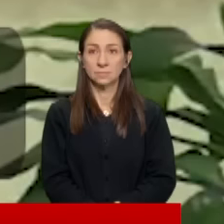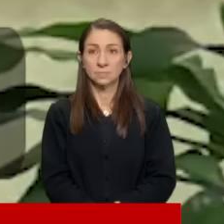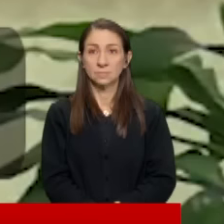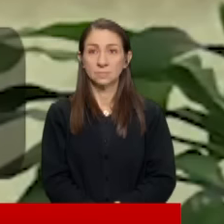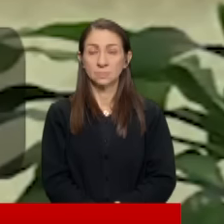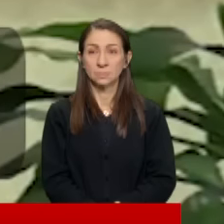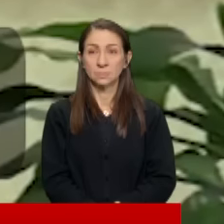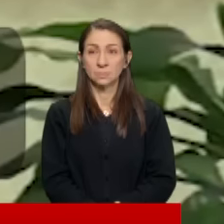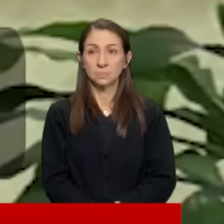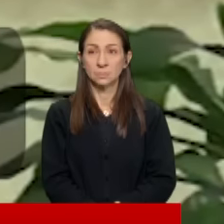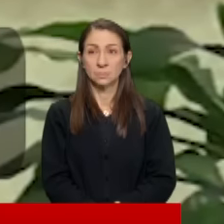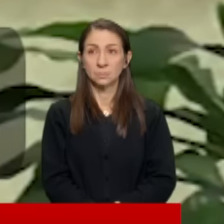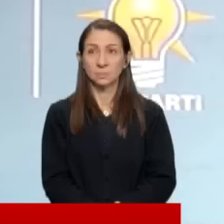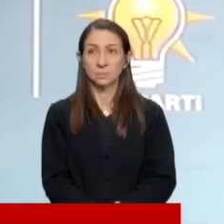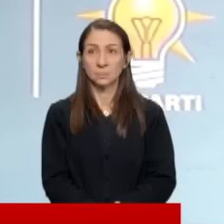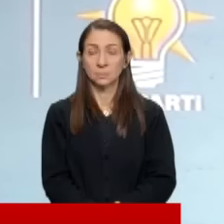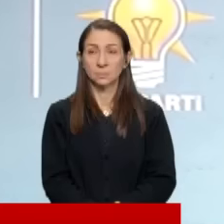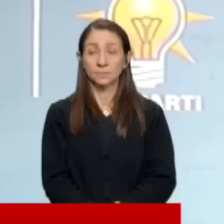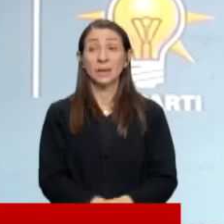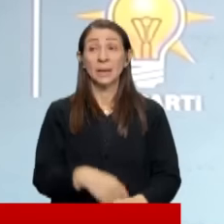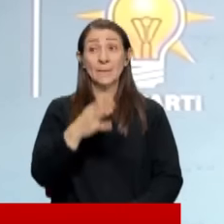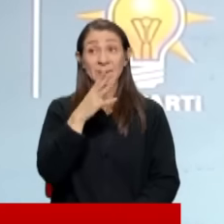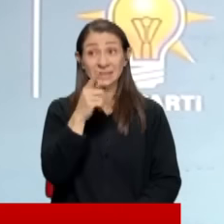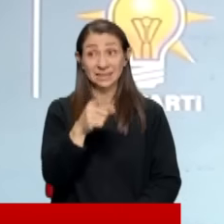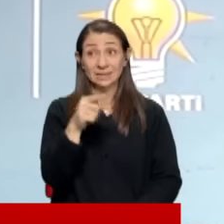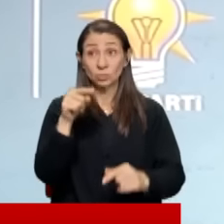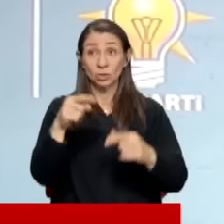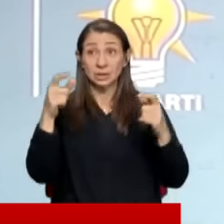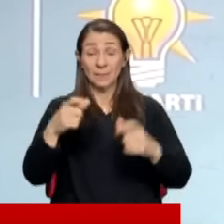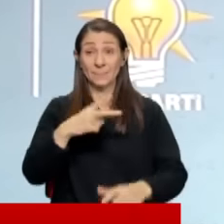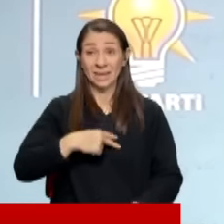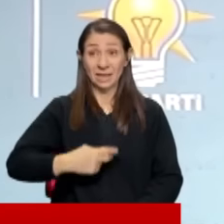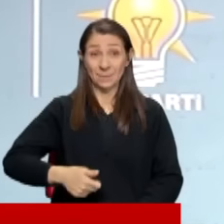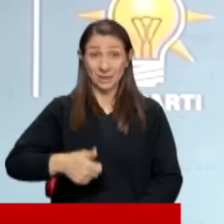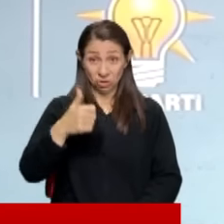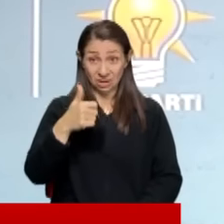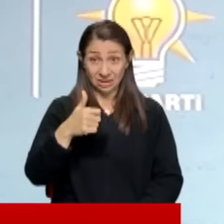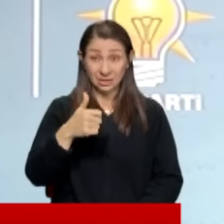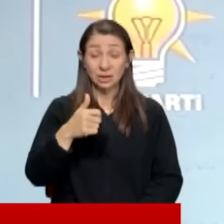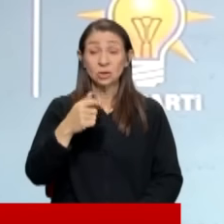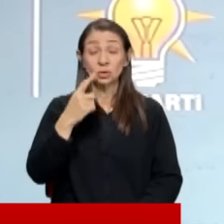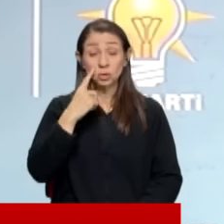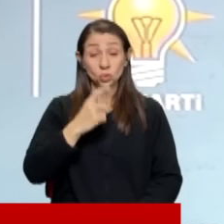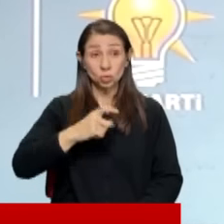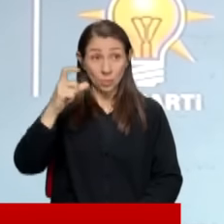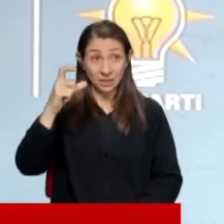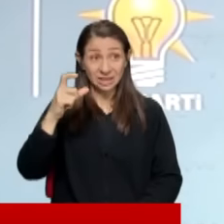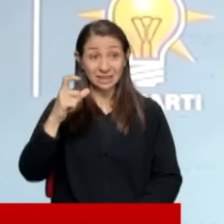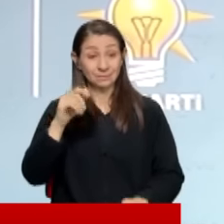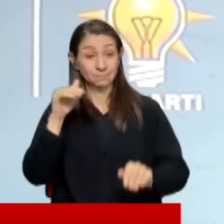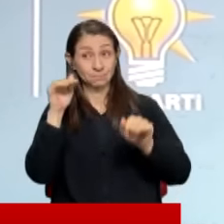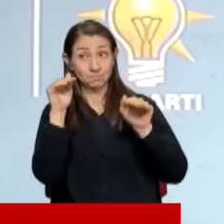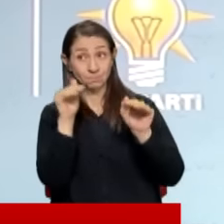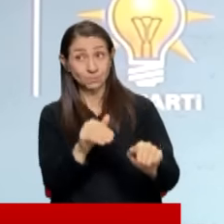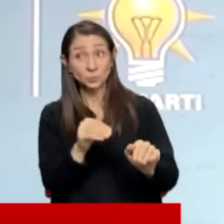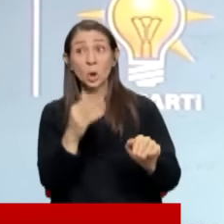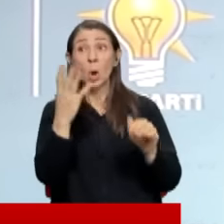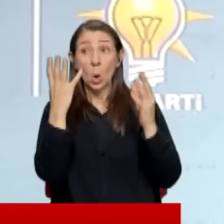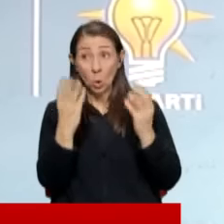emekliye otobüs bedava der miydi? Bilesiniz ki buranın belediye başkanı Cumhurbaşkanı'nın eli